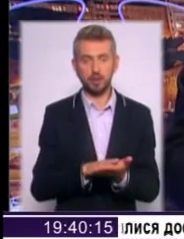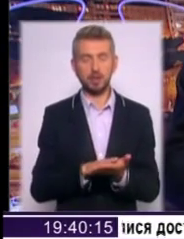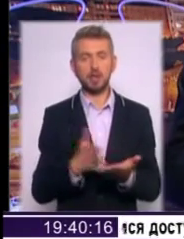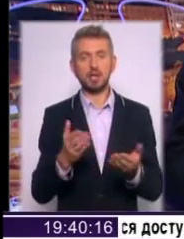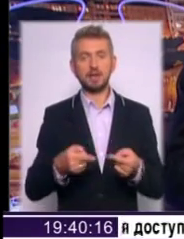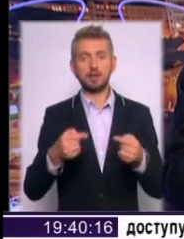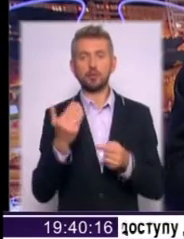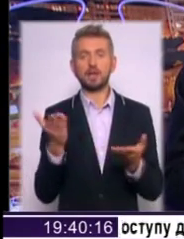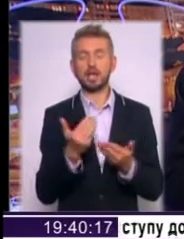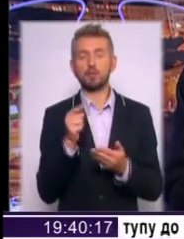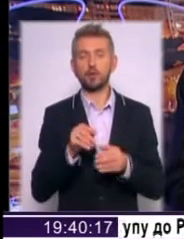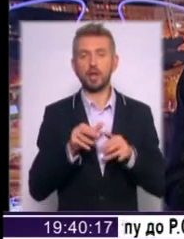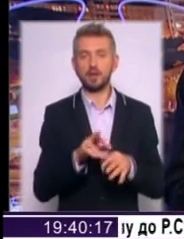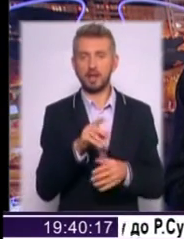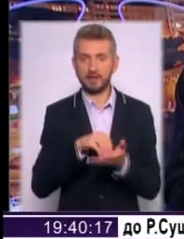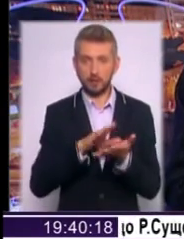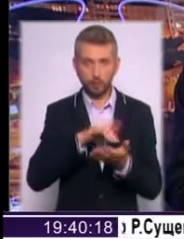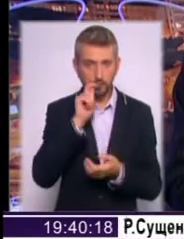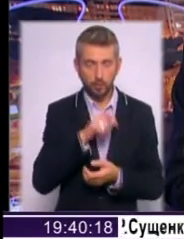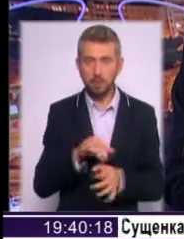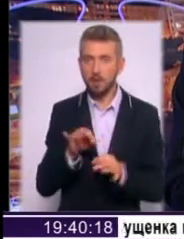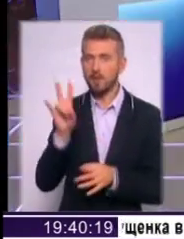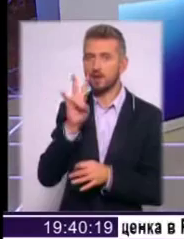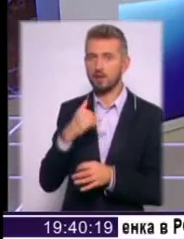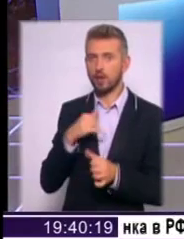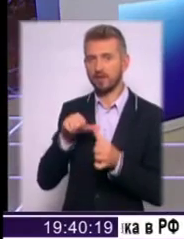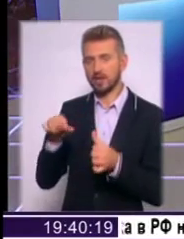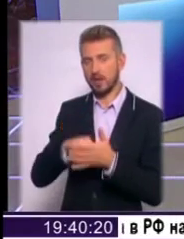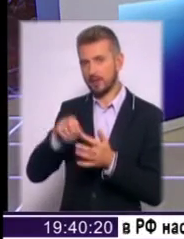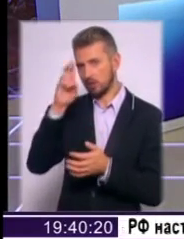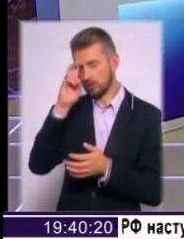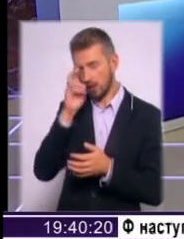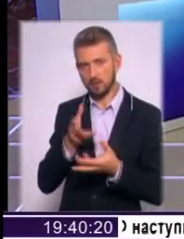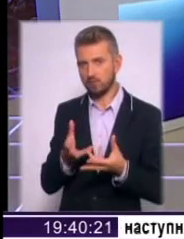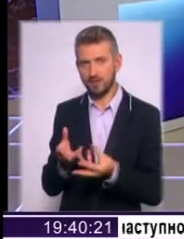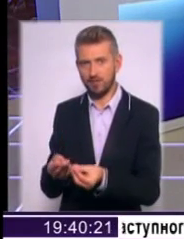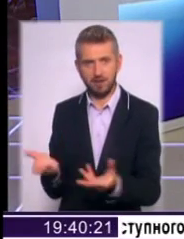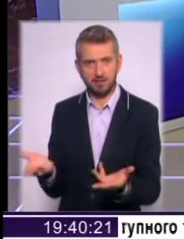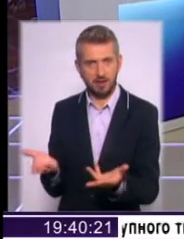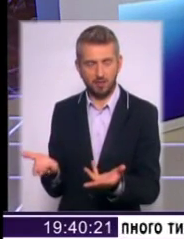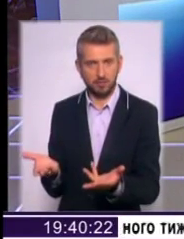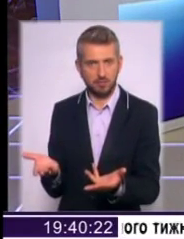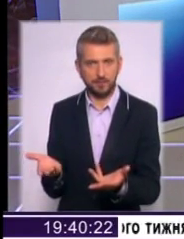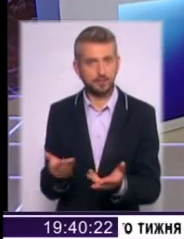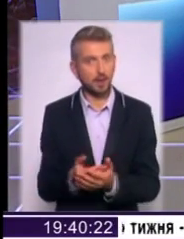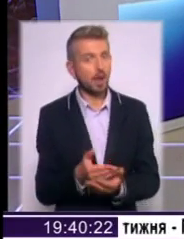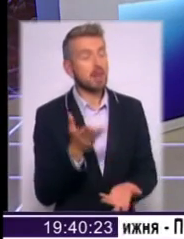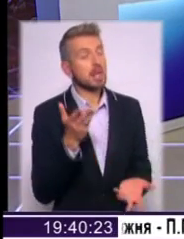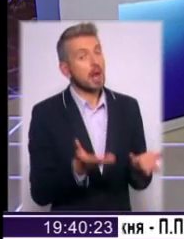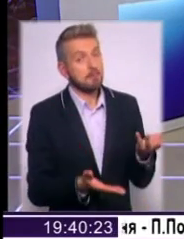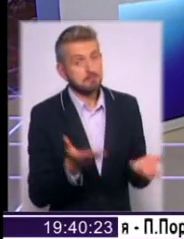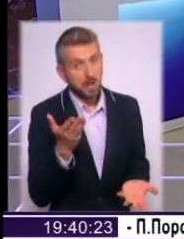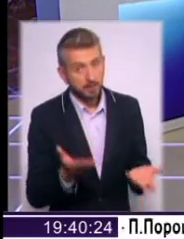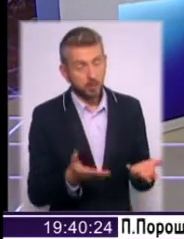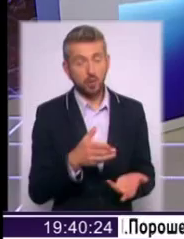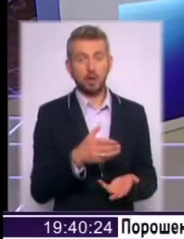згідно з якими вона діє, як зареєстрована в Україні. Правильно, але церква в нас відділена від держави, і впливати якось на неї... Мова йде